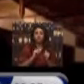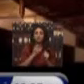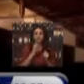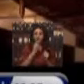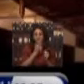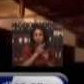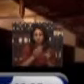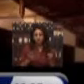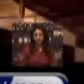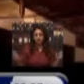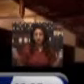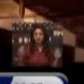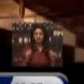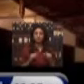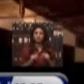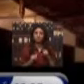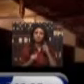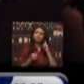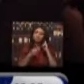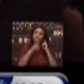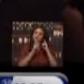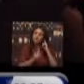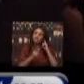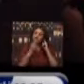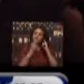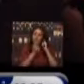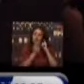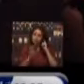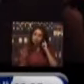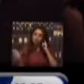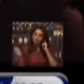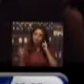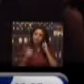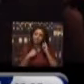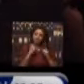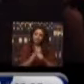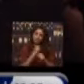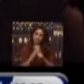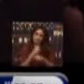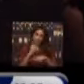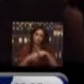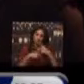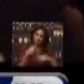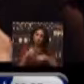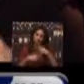لغه. وده استمر فتره طويله يعني.